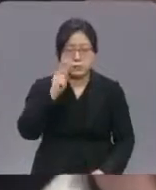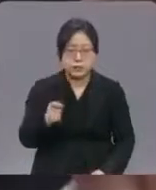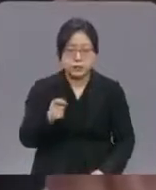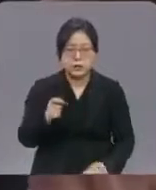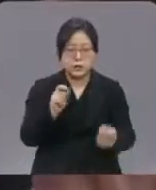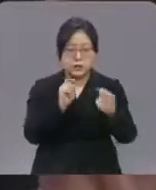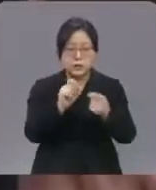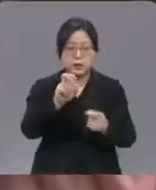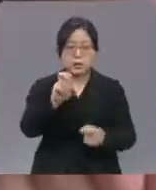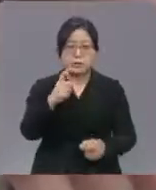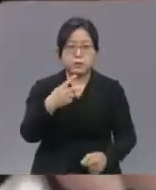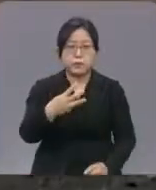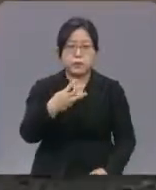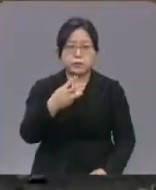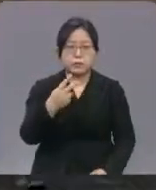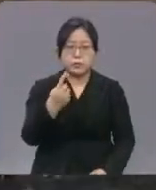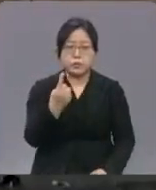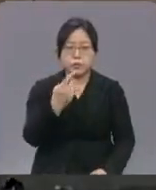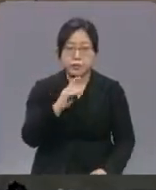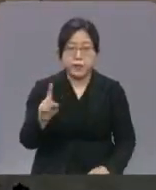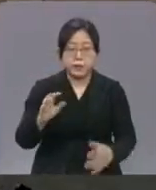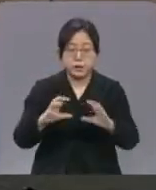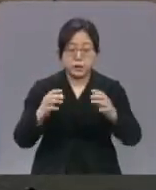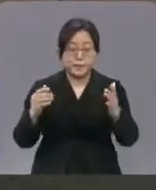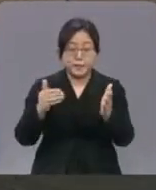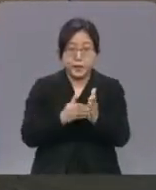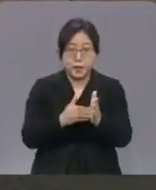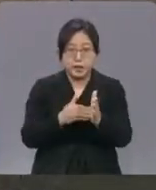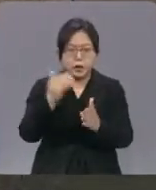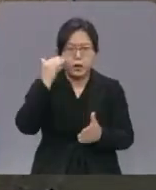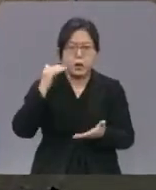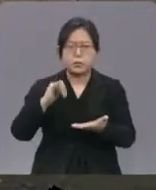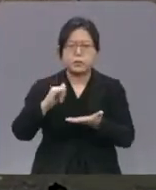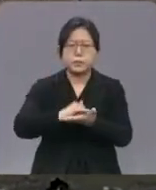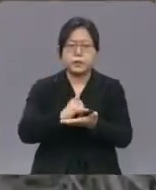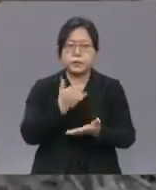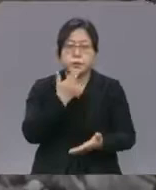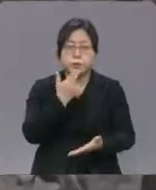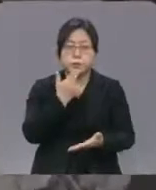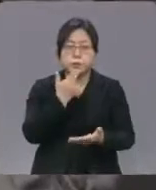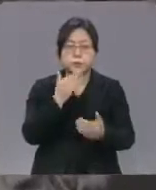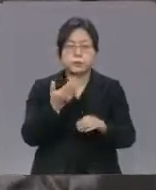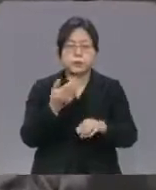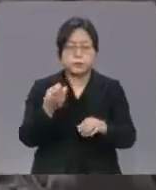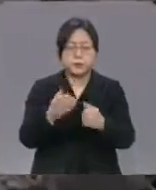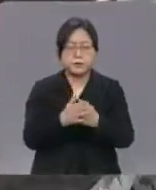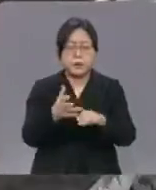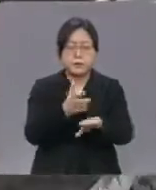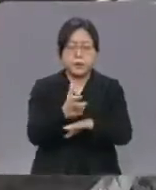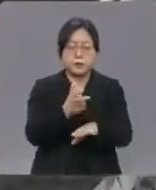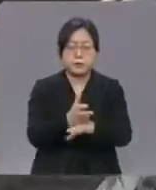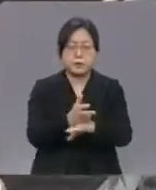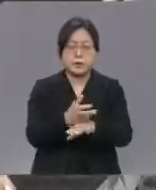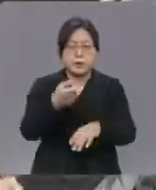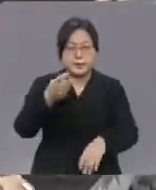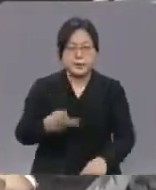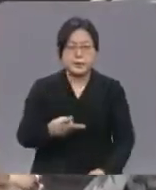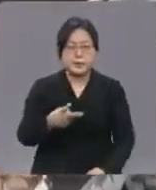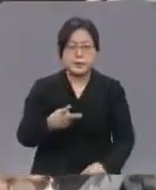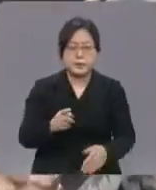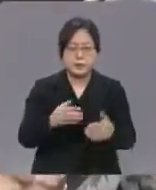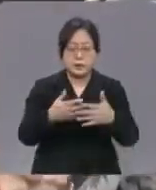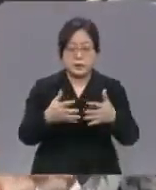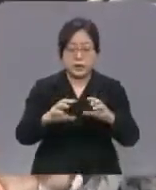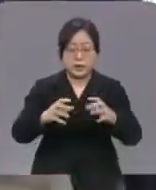인접 국가 몰도바로 이동했지만 한국으로 오는 비행기는 없었습니다. 다시 버스를 타고 또 한 번 국경을